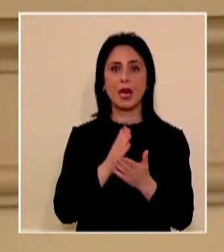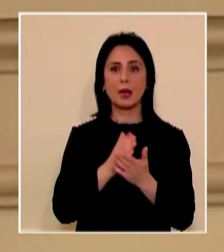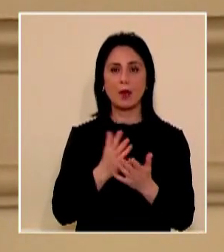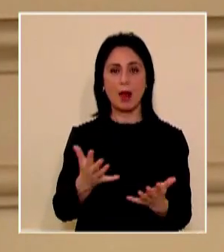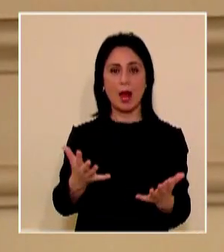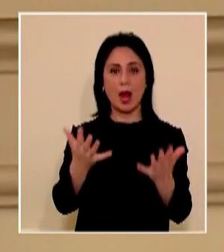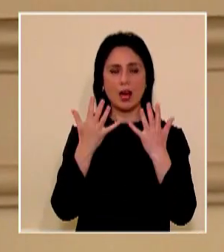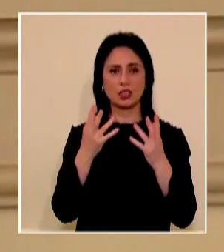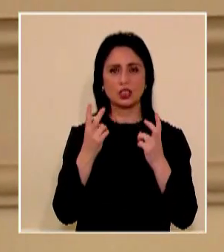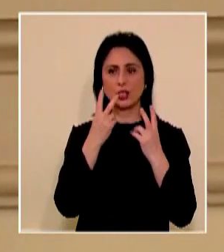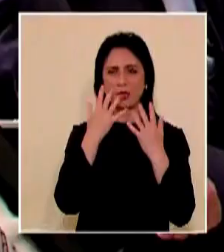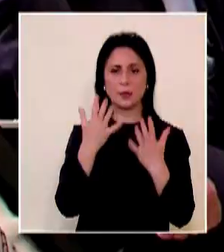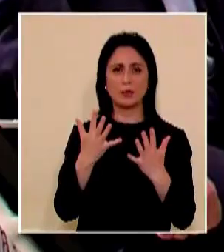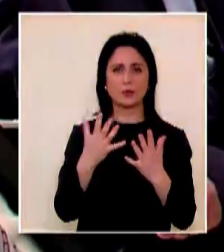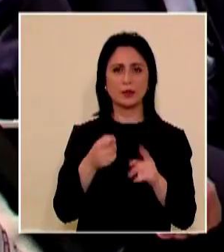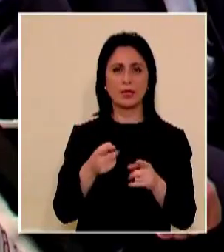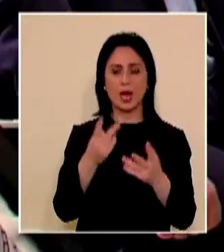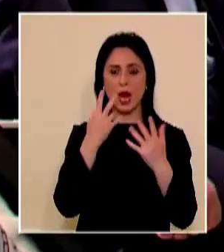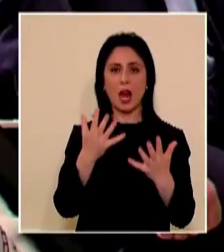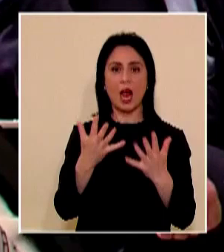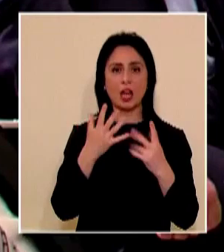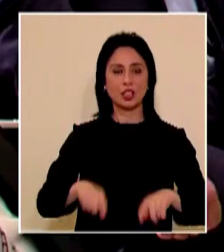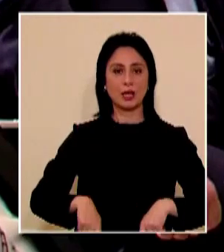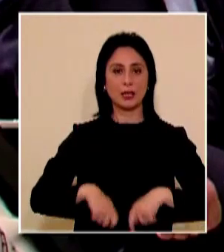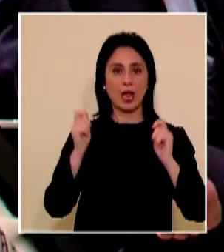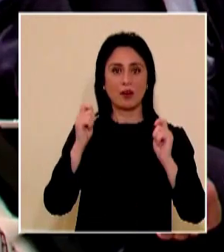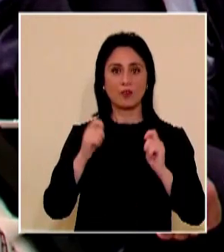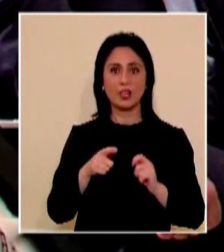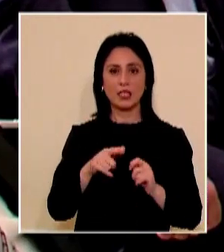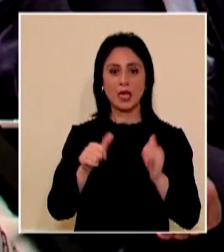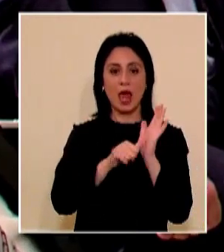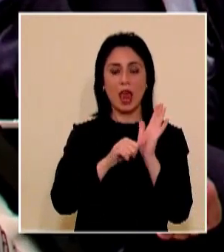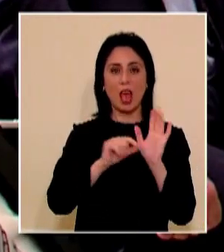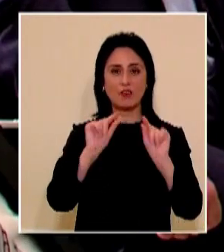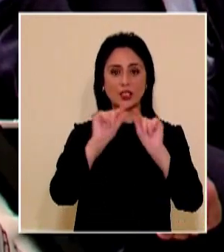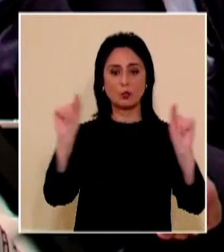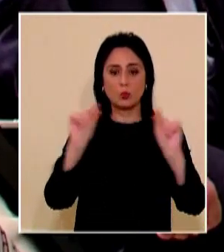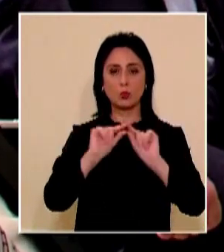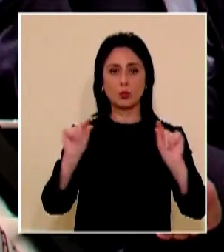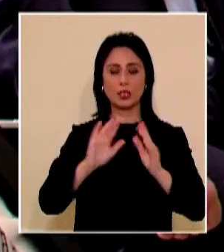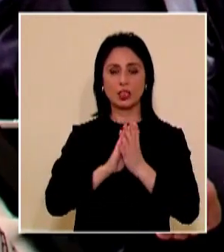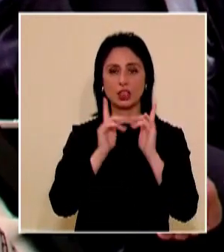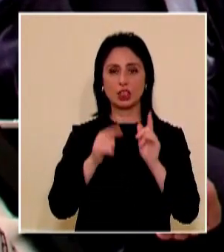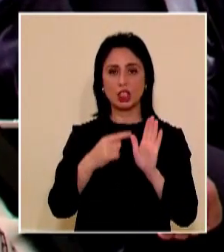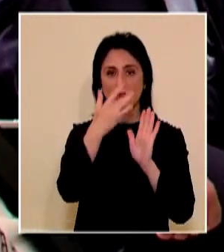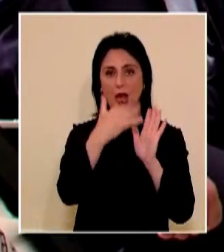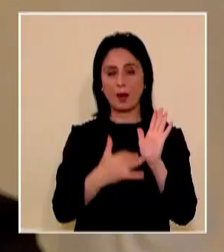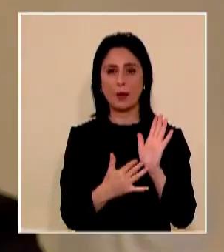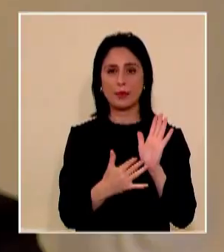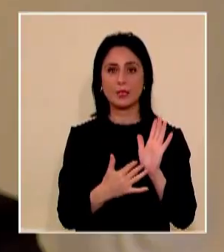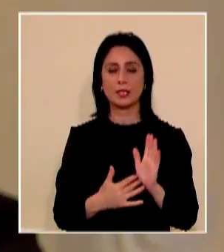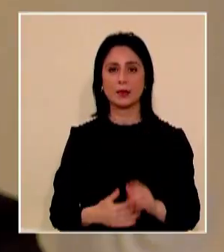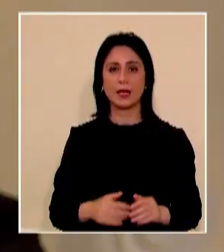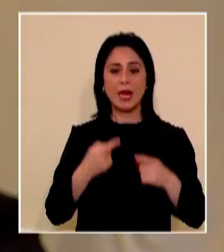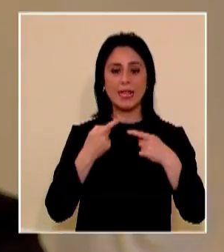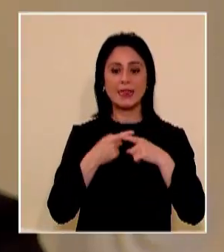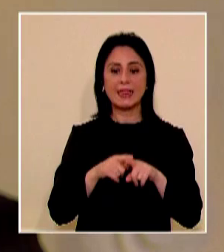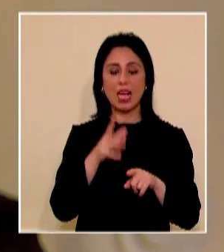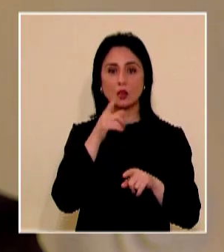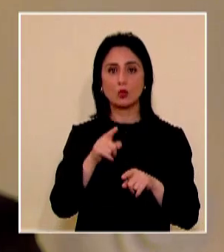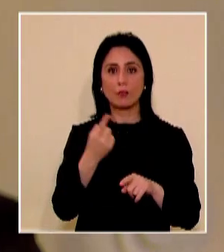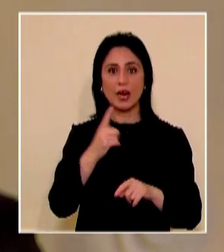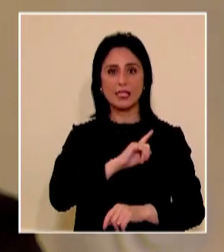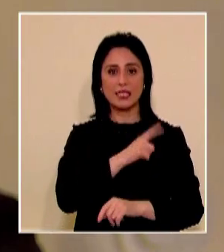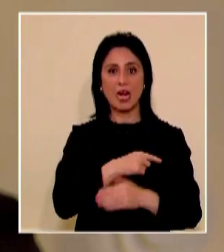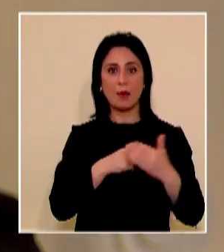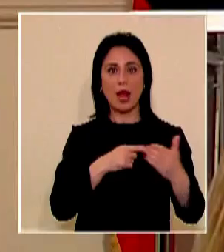porozumienia sześciopunktowego z 2008 roku, którego Rosja do dzisiaj teoretycznie jest stroną, na które właśnie przewidywało